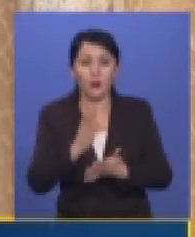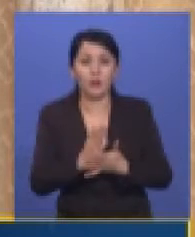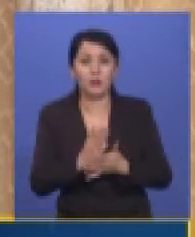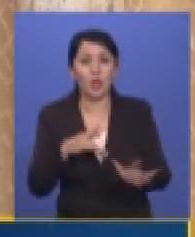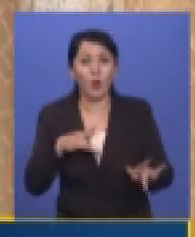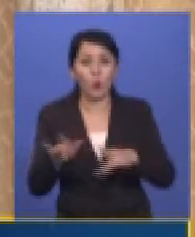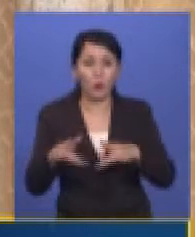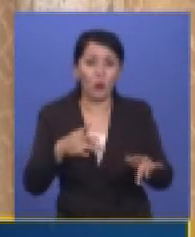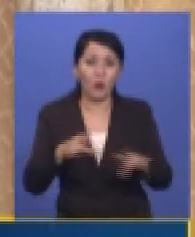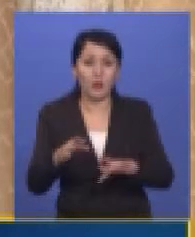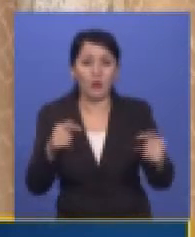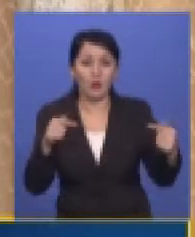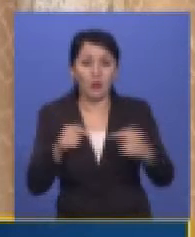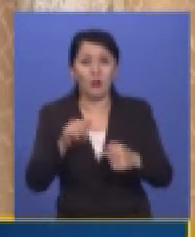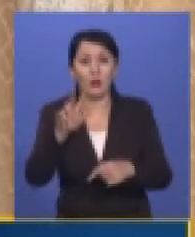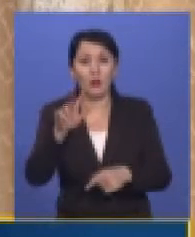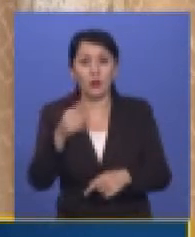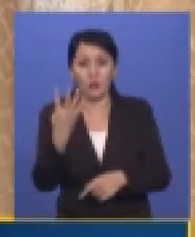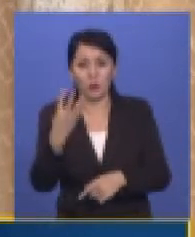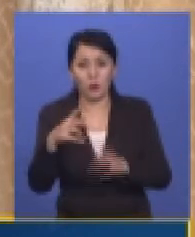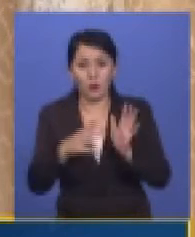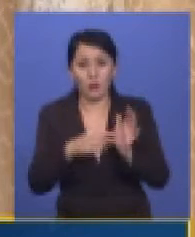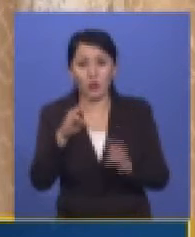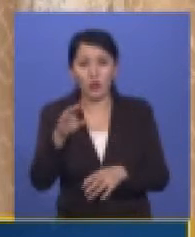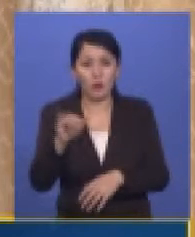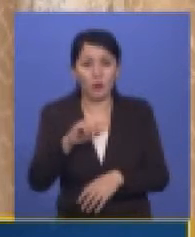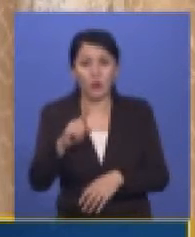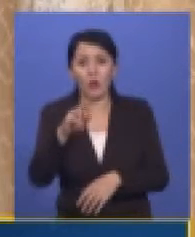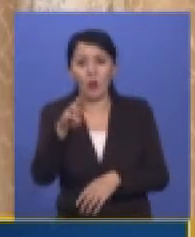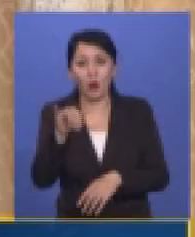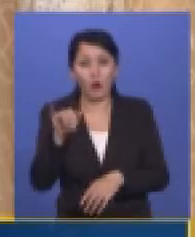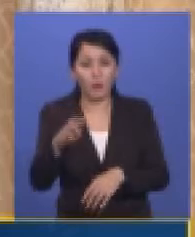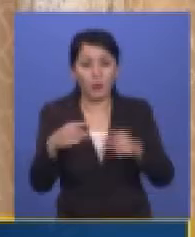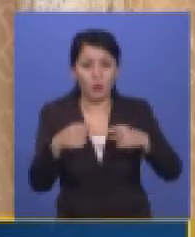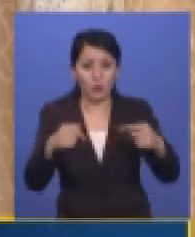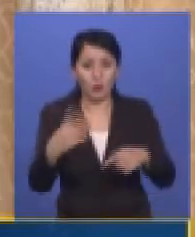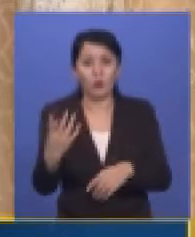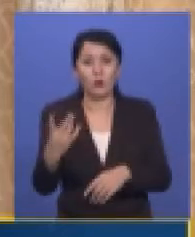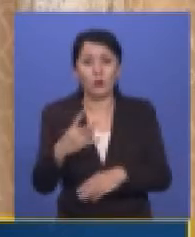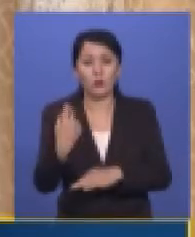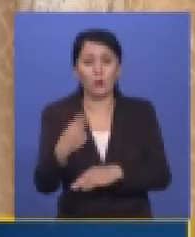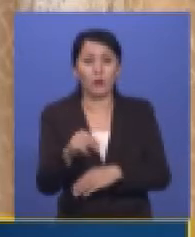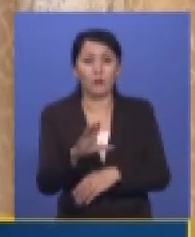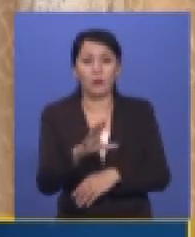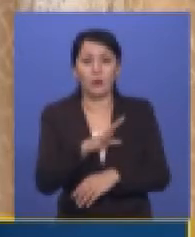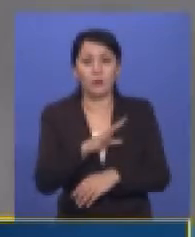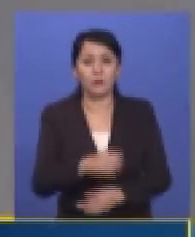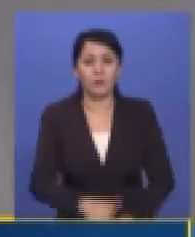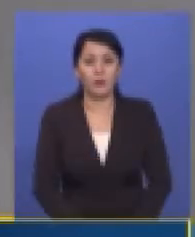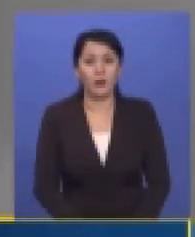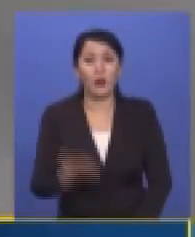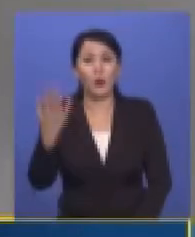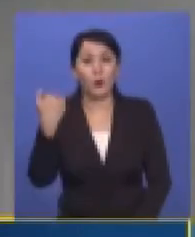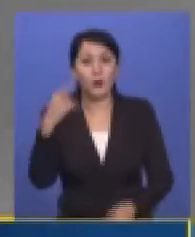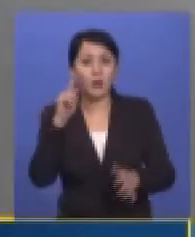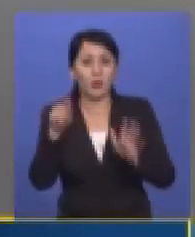Көктайғаққа қарсы 348 тонна тұз, 3020 текше метр құм және өзге де қажетті материалдар сатып алынды. Өткен